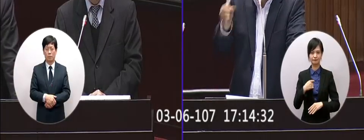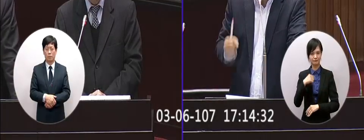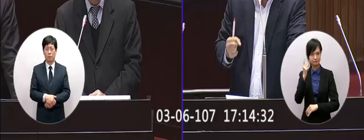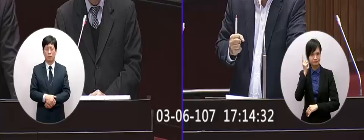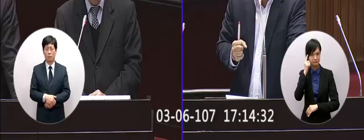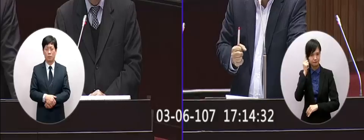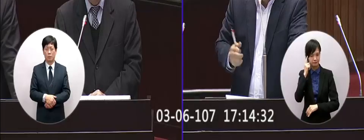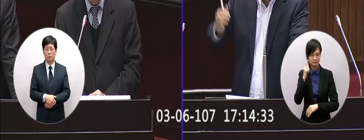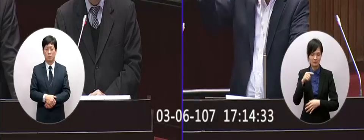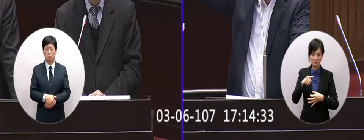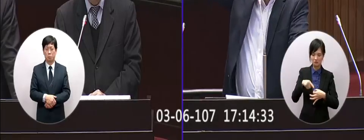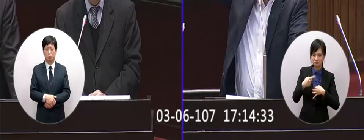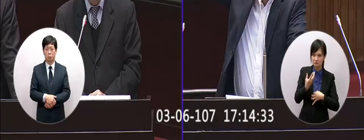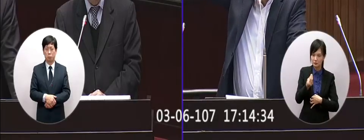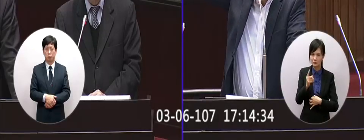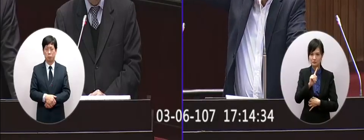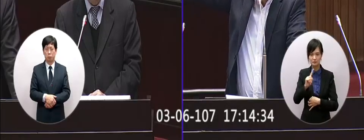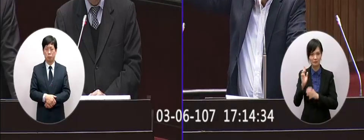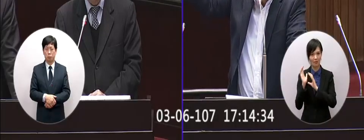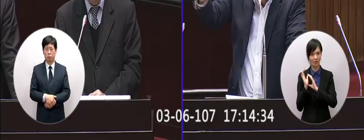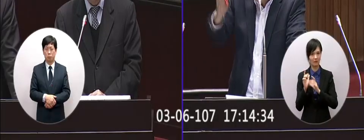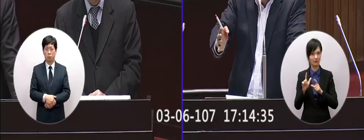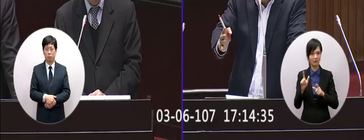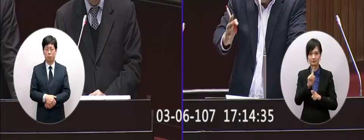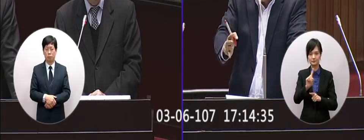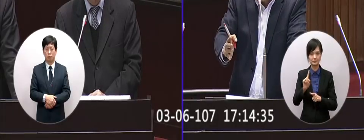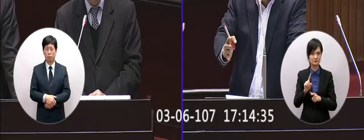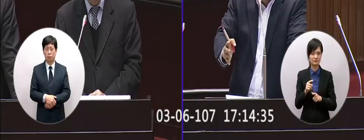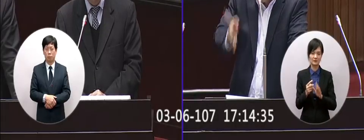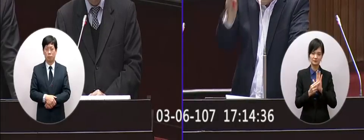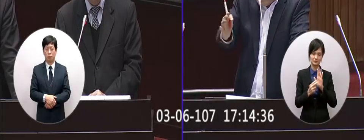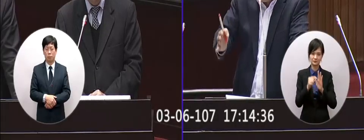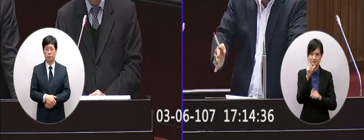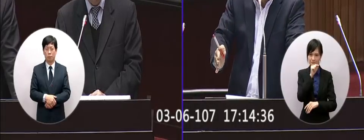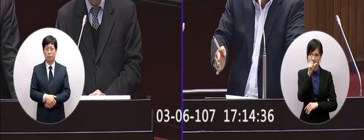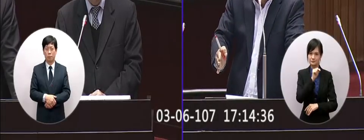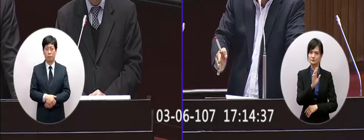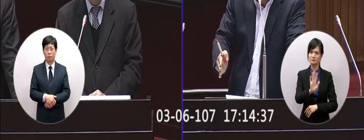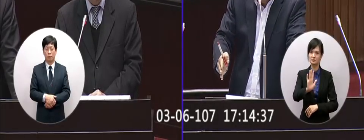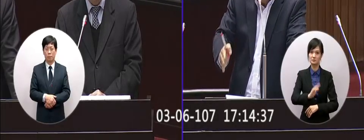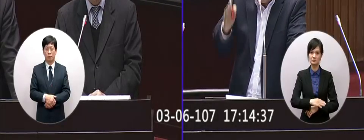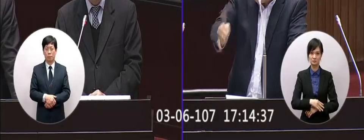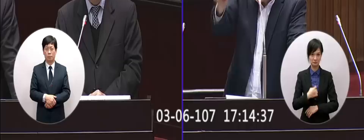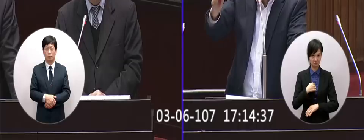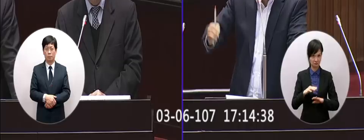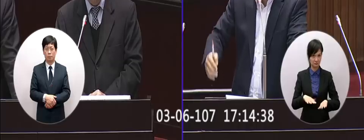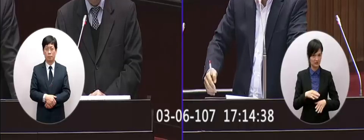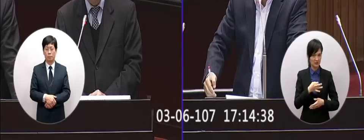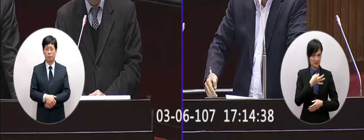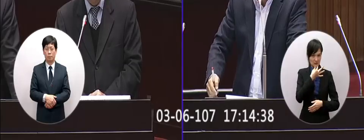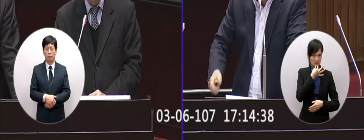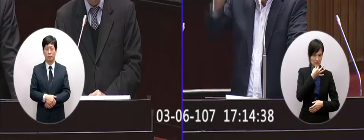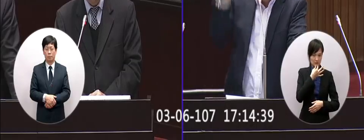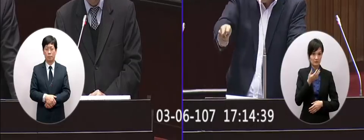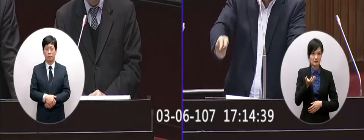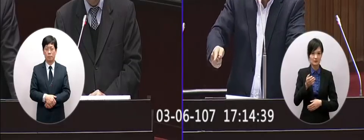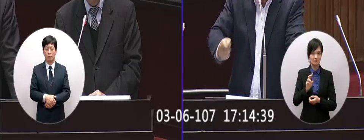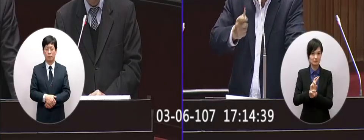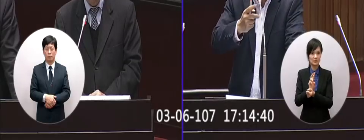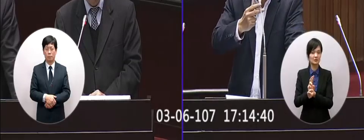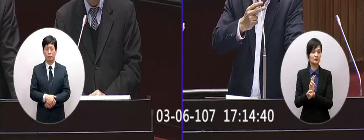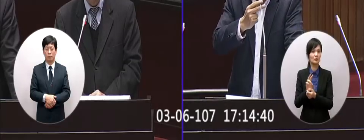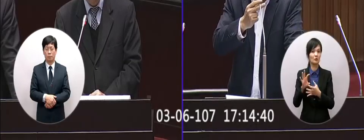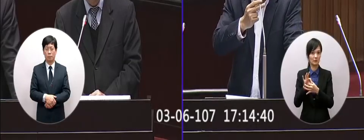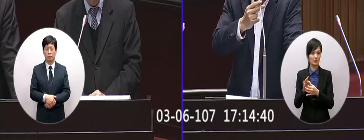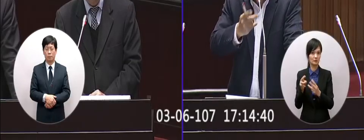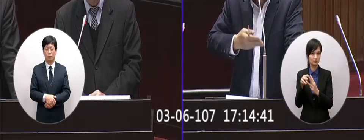的从效益，为国民党时代到今嘛一动，我今日惊一个就是。300你个林伟做都啊，甲我讲，好叫你